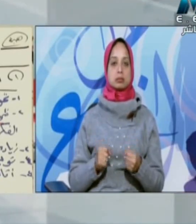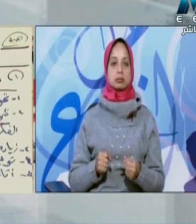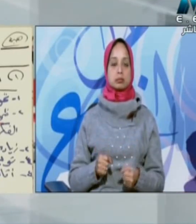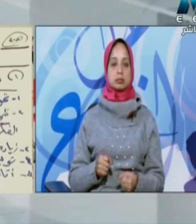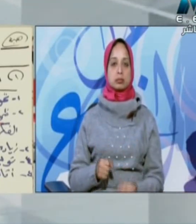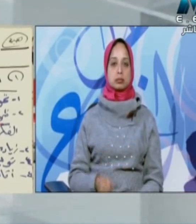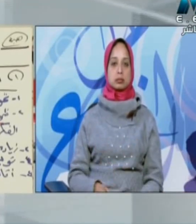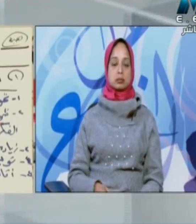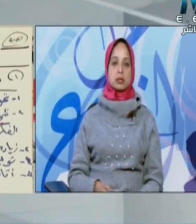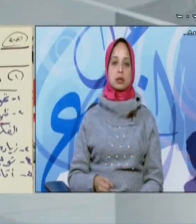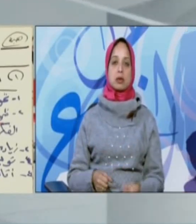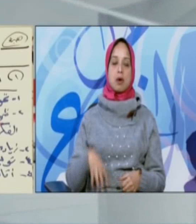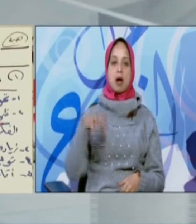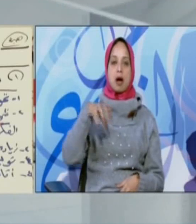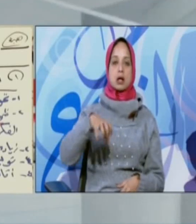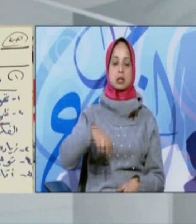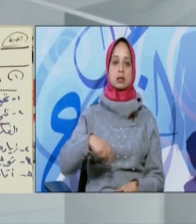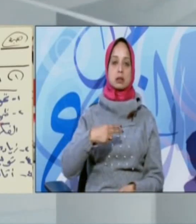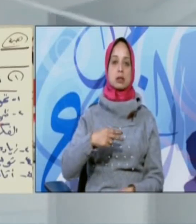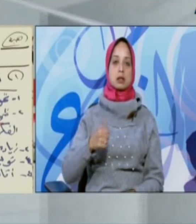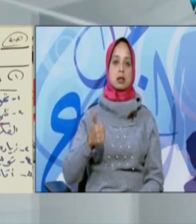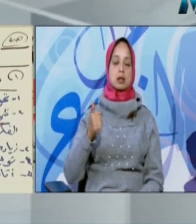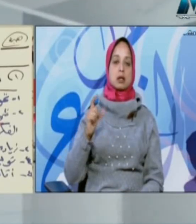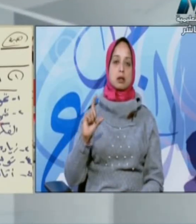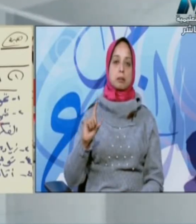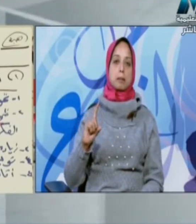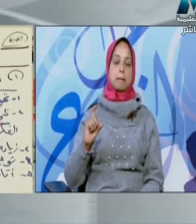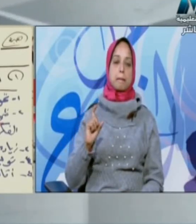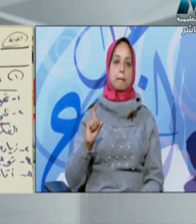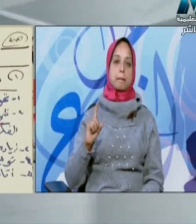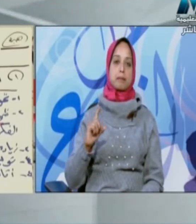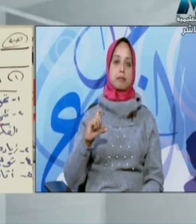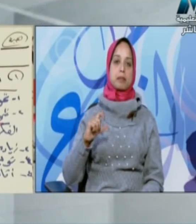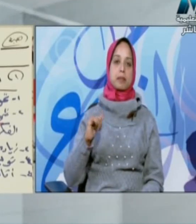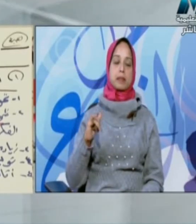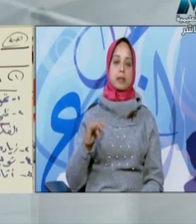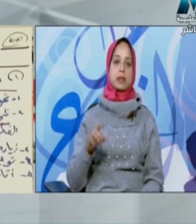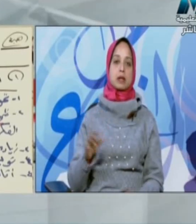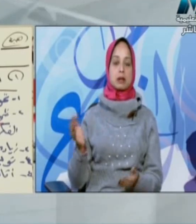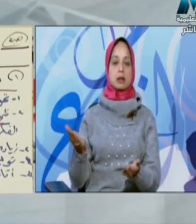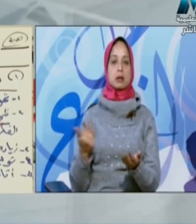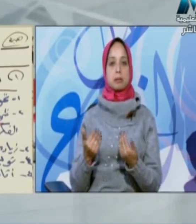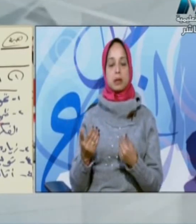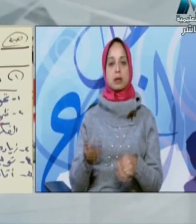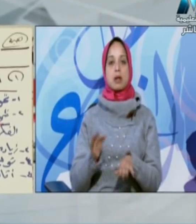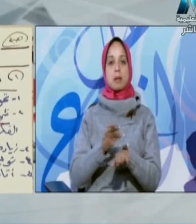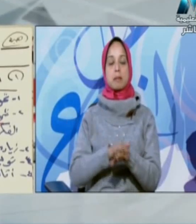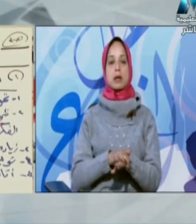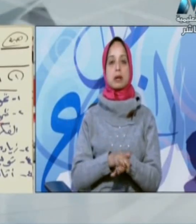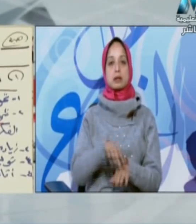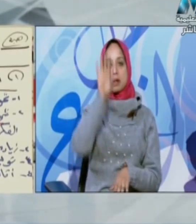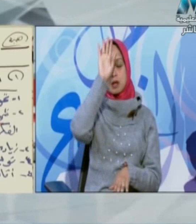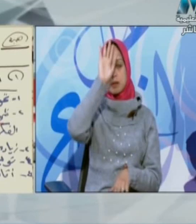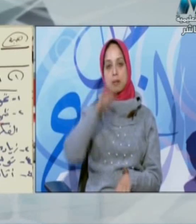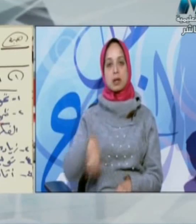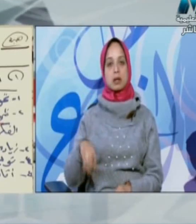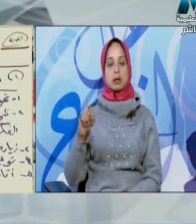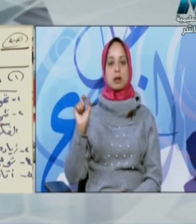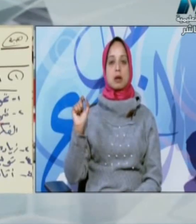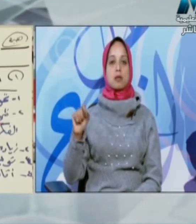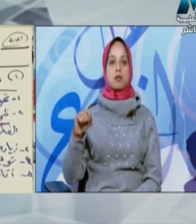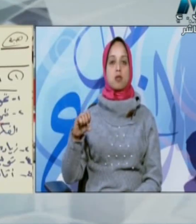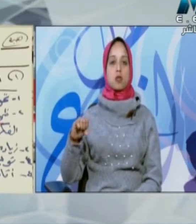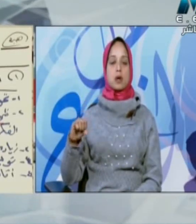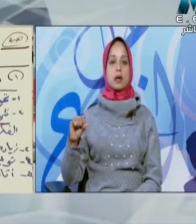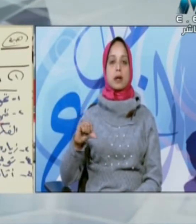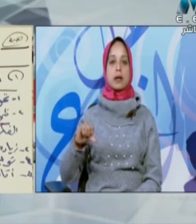قصر عابدين لما مات الملك فؤاد وجا الملك مين؟ فاروق. ده تغير، ده الملك نفسه مات وجا ملك غيره، يبقى ده